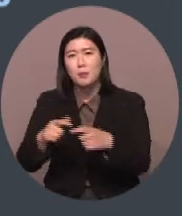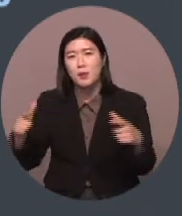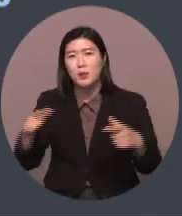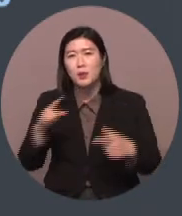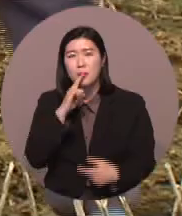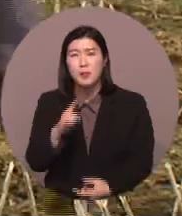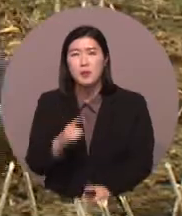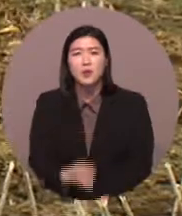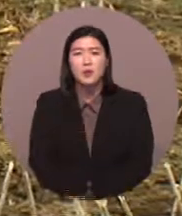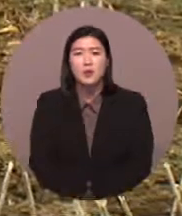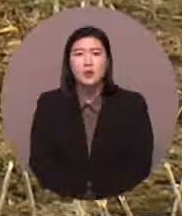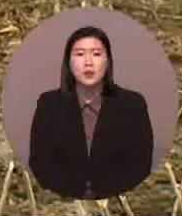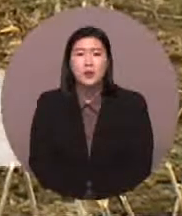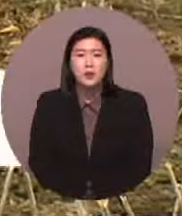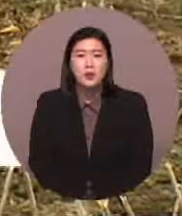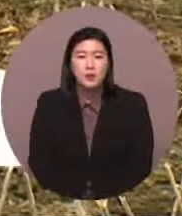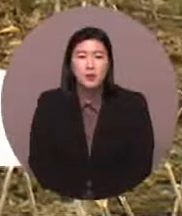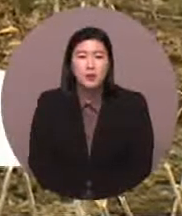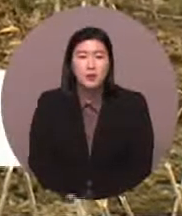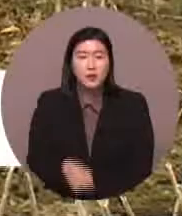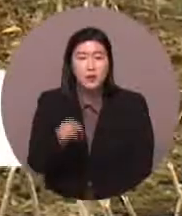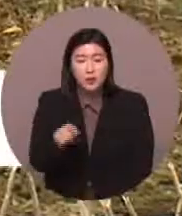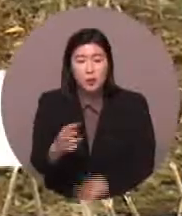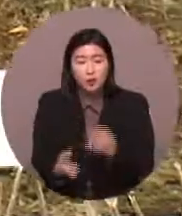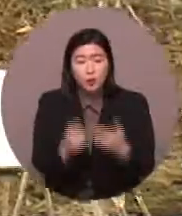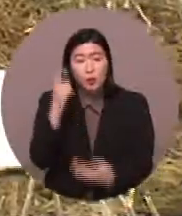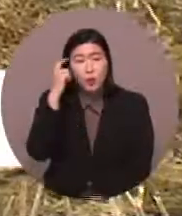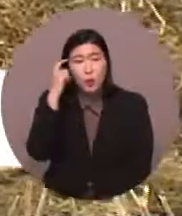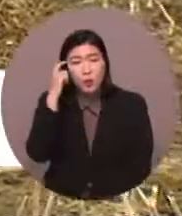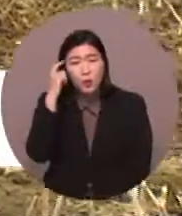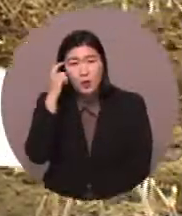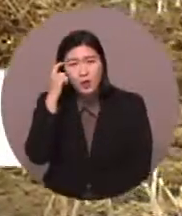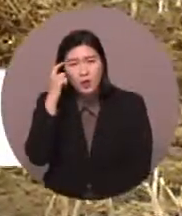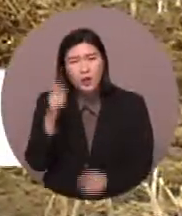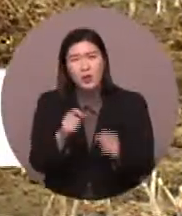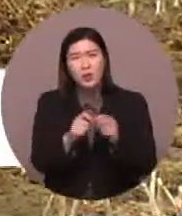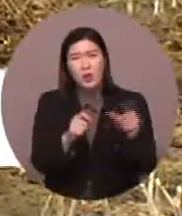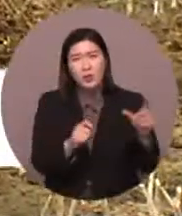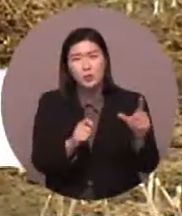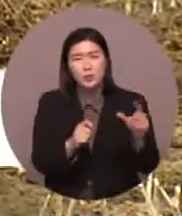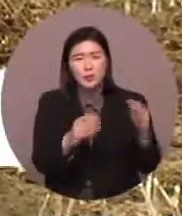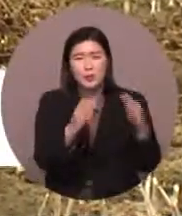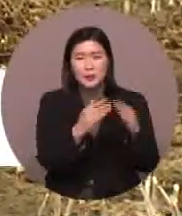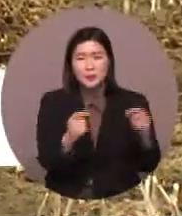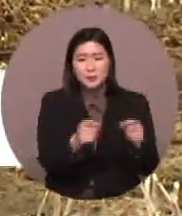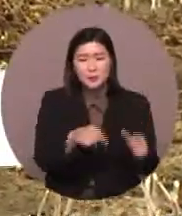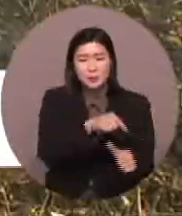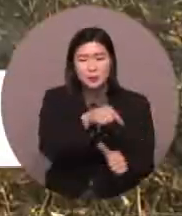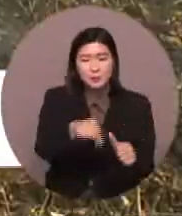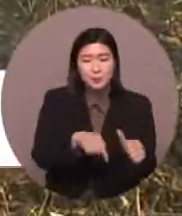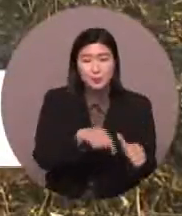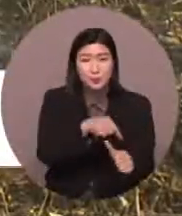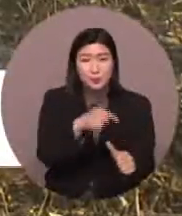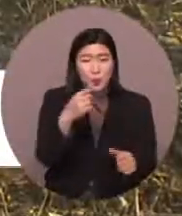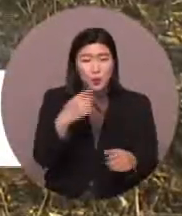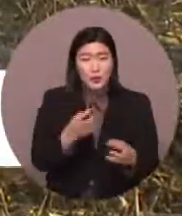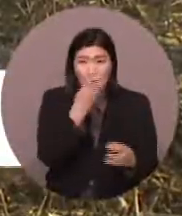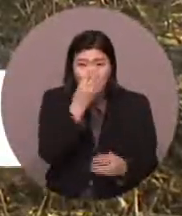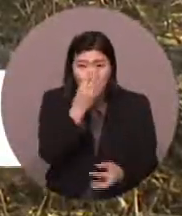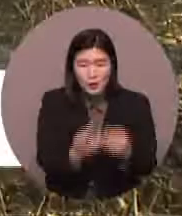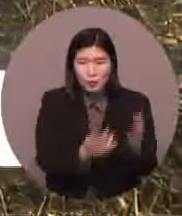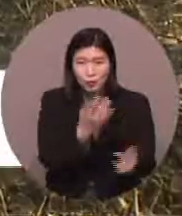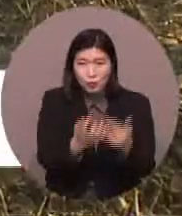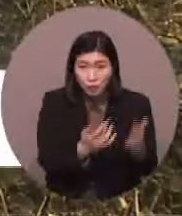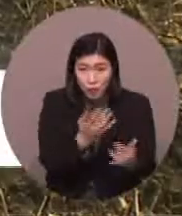늘었습니다. 산불의 한 50%에서 60%가 생활권 주변에서 산불로 이어지는 산불입니다. 쓰레기 소각